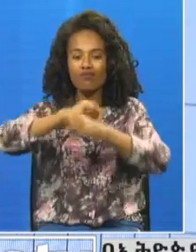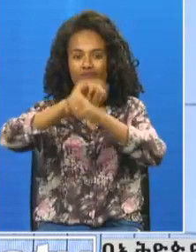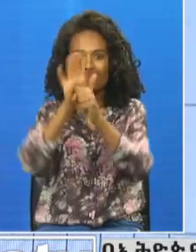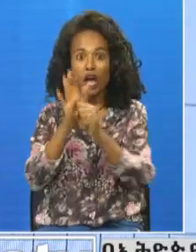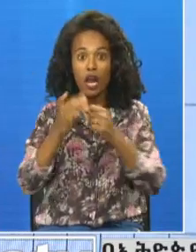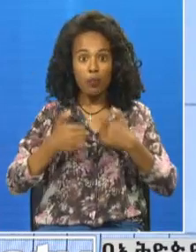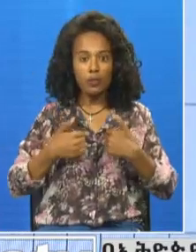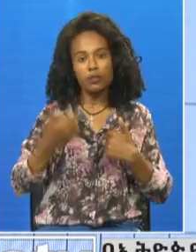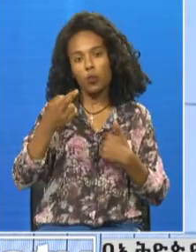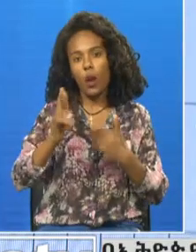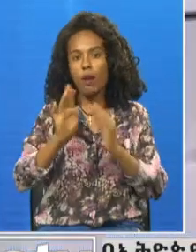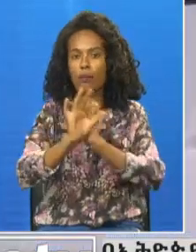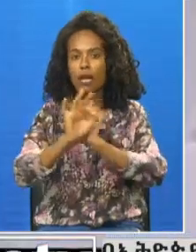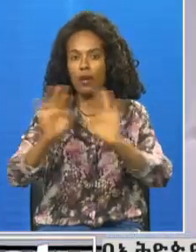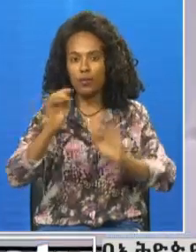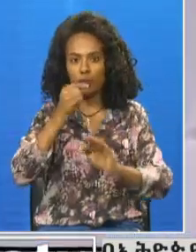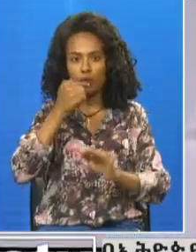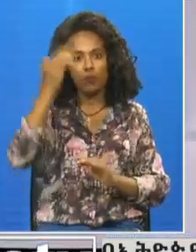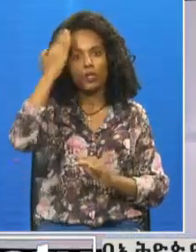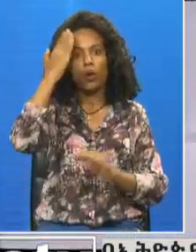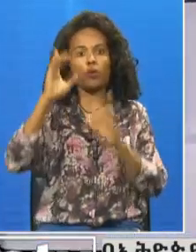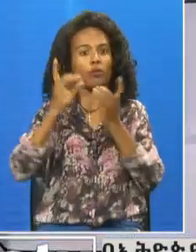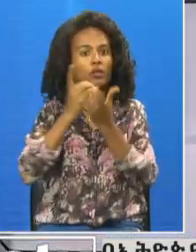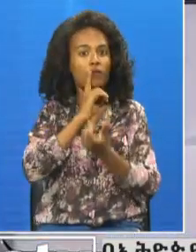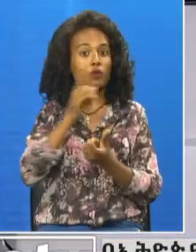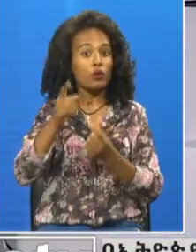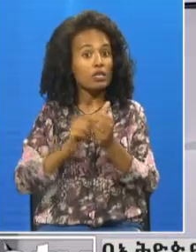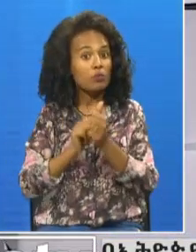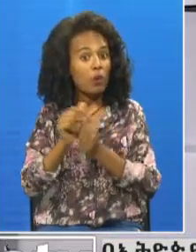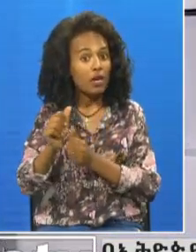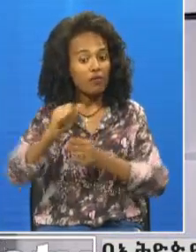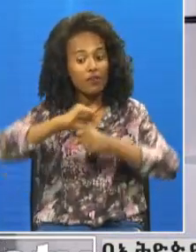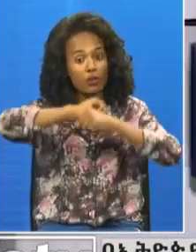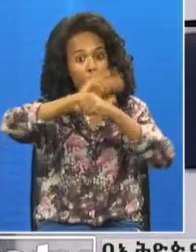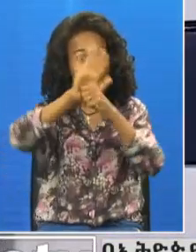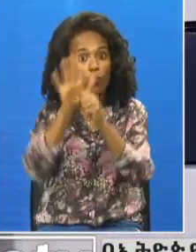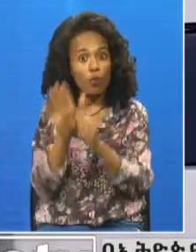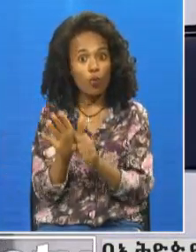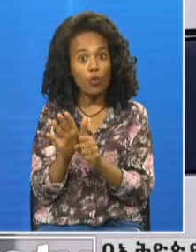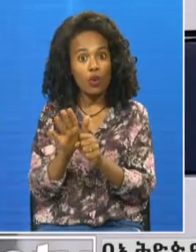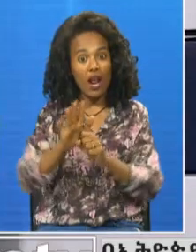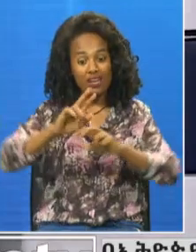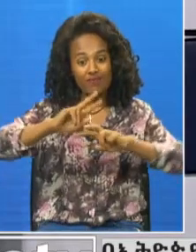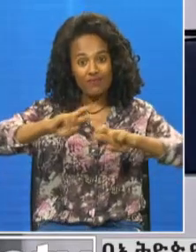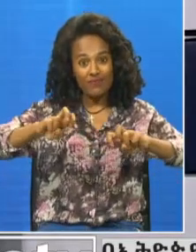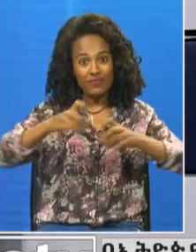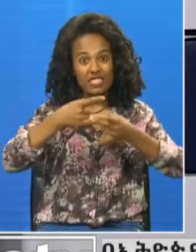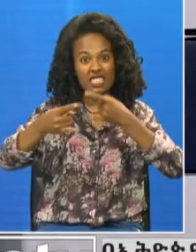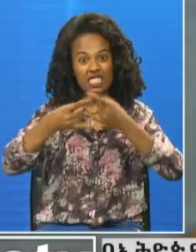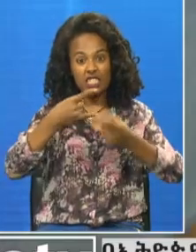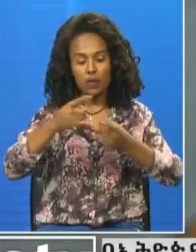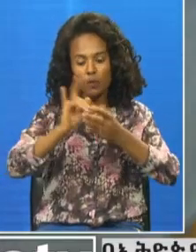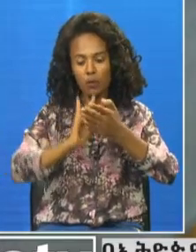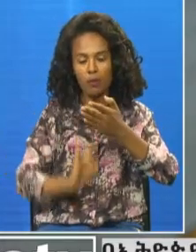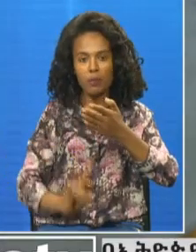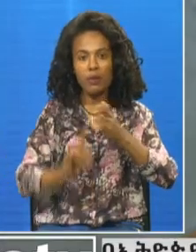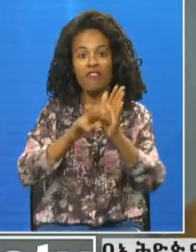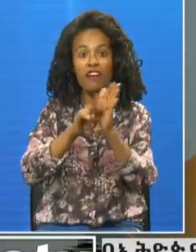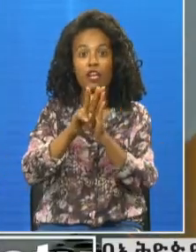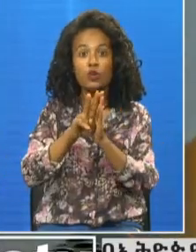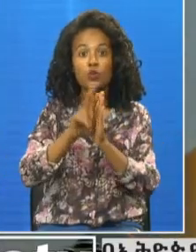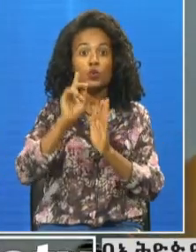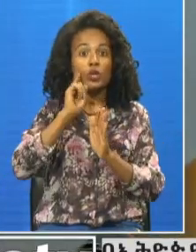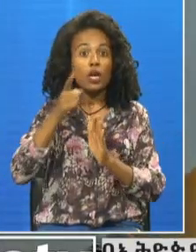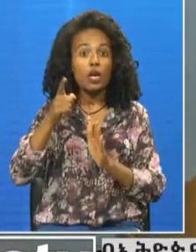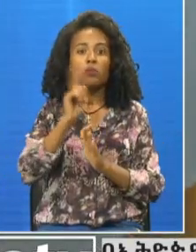ኮሮና ከእንስሳት ከሰውም ወደ እንስሳት እየመጣ ስለሆነ እንስሳቶቹ ምን ላይ እንዳሉ በአገራችን ደረጃ ስለማይታወቅ